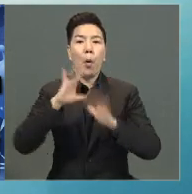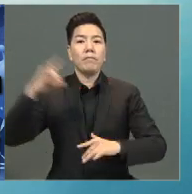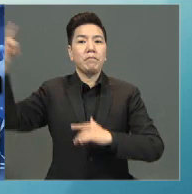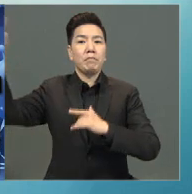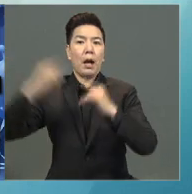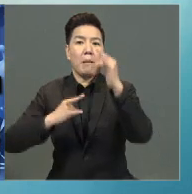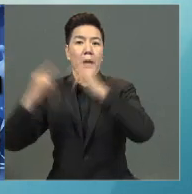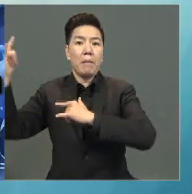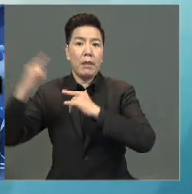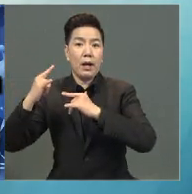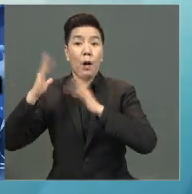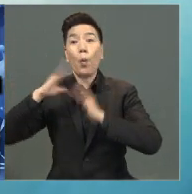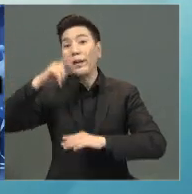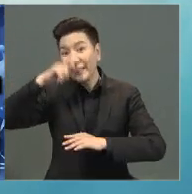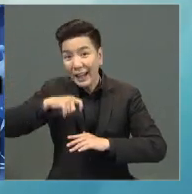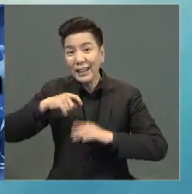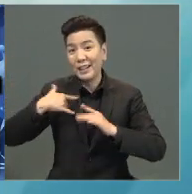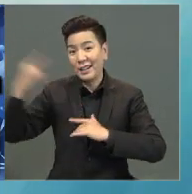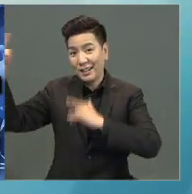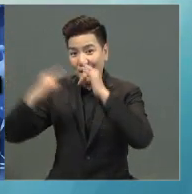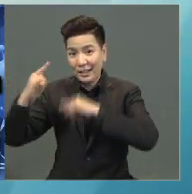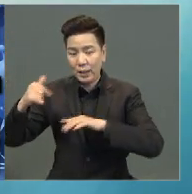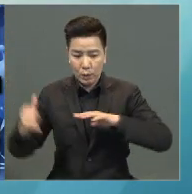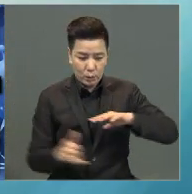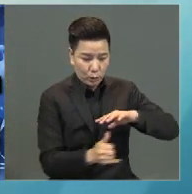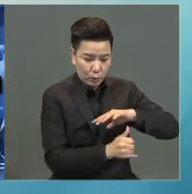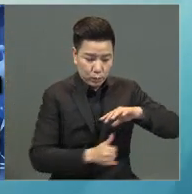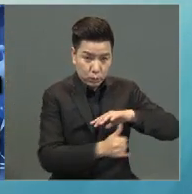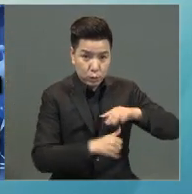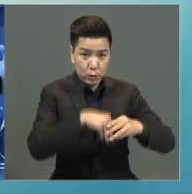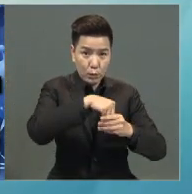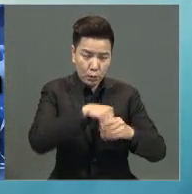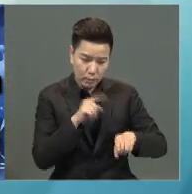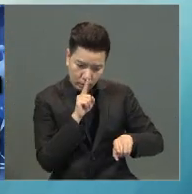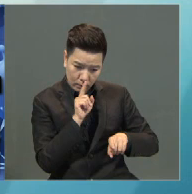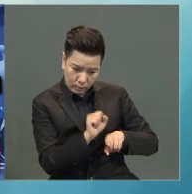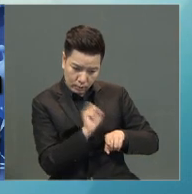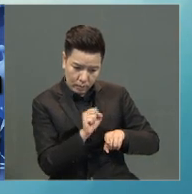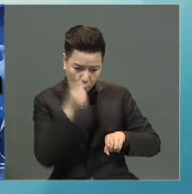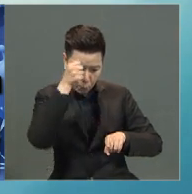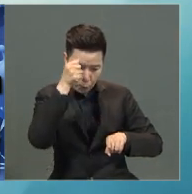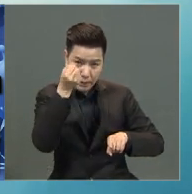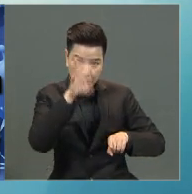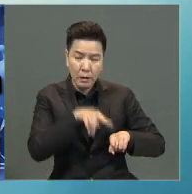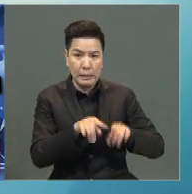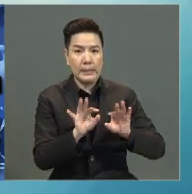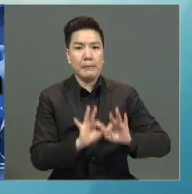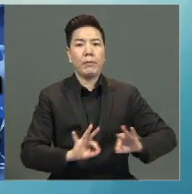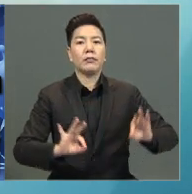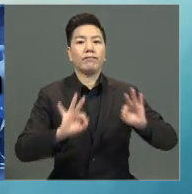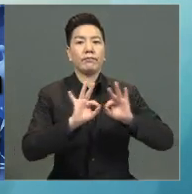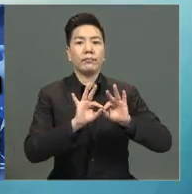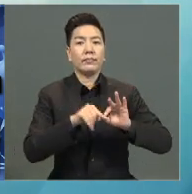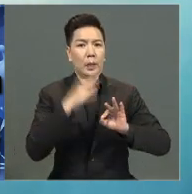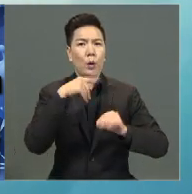ต่างประเทศนะครับคนไทยเนี่ยเข้ามาเพื่อในการดูแลหรือสังเกตอาการอยู่ยังมีความจำเป็นอยู่ก็คือต้องอยู่ประม